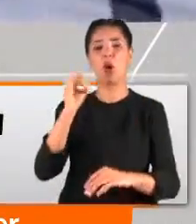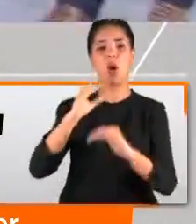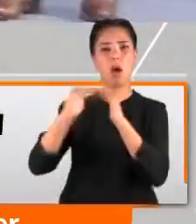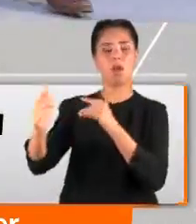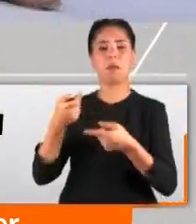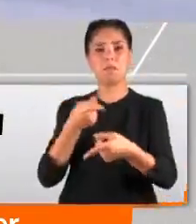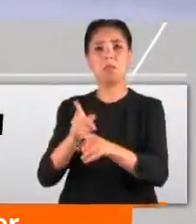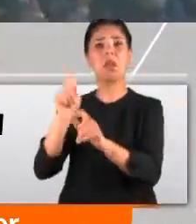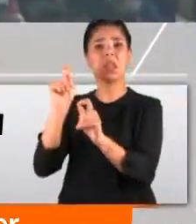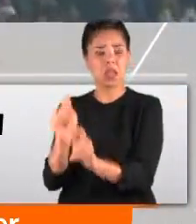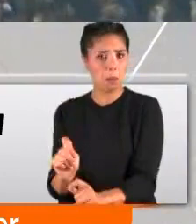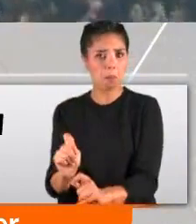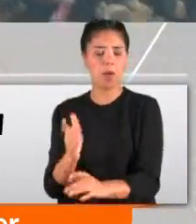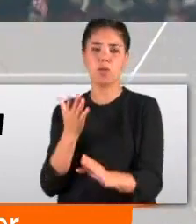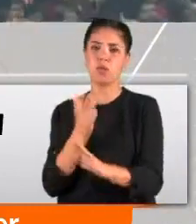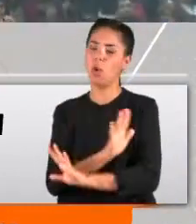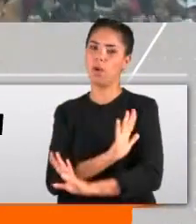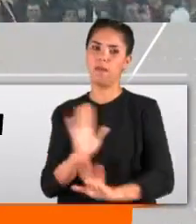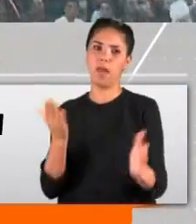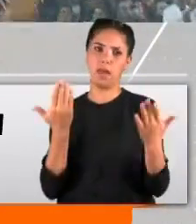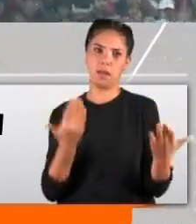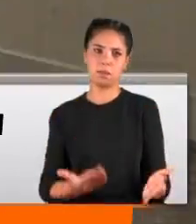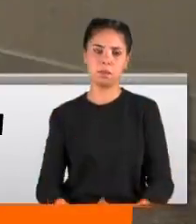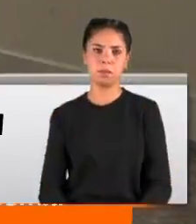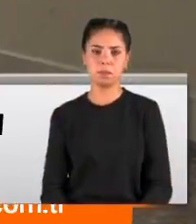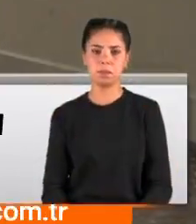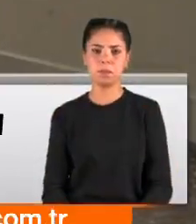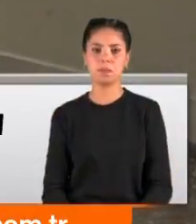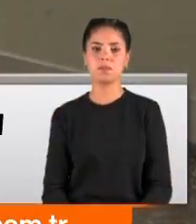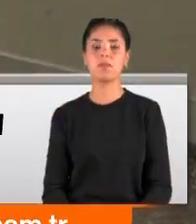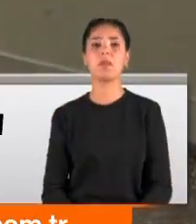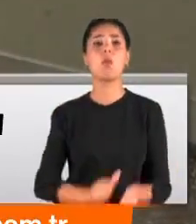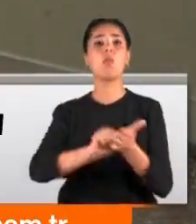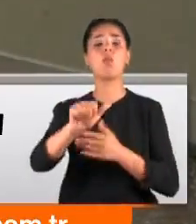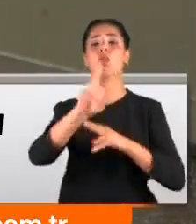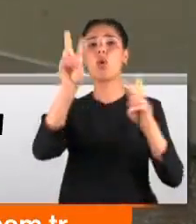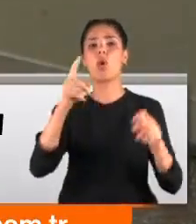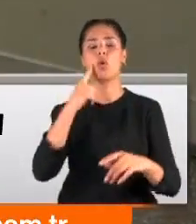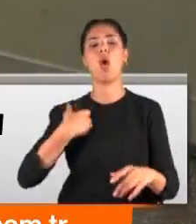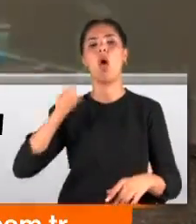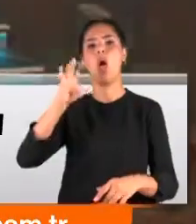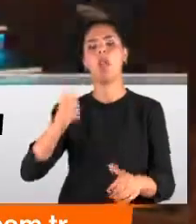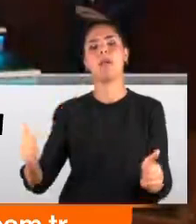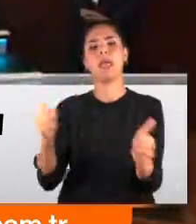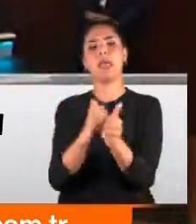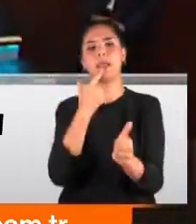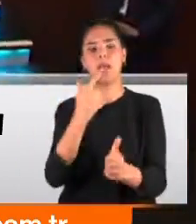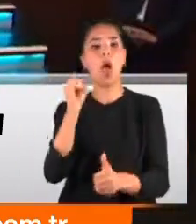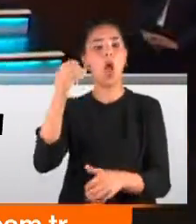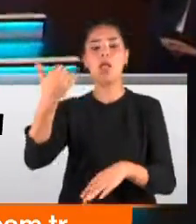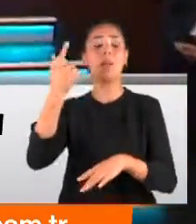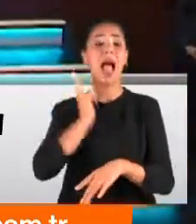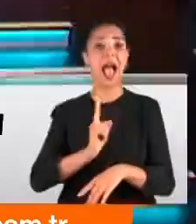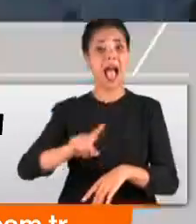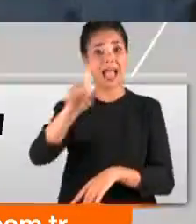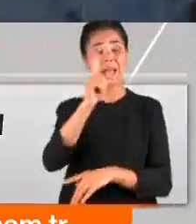öğretmenlerimizi kışkırtmak doğru bir yaklaşım değildir. Her konuda öğretmenlerimizin yanındayız dedi. Öğretmen adaylarından bir